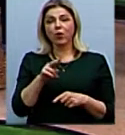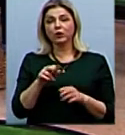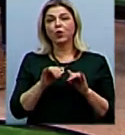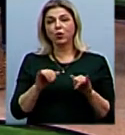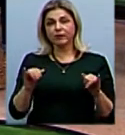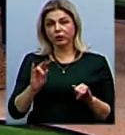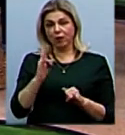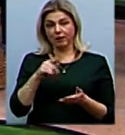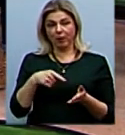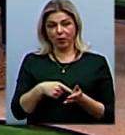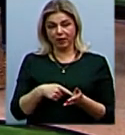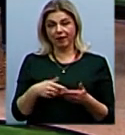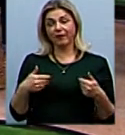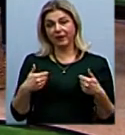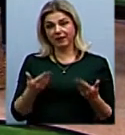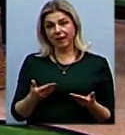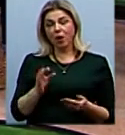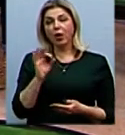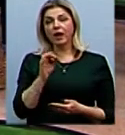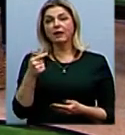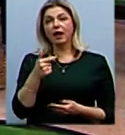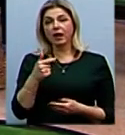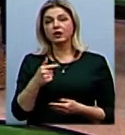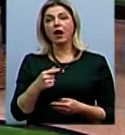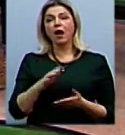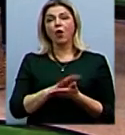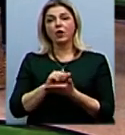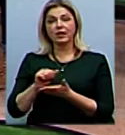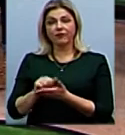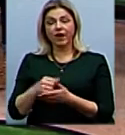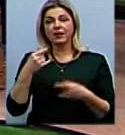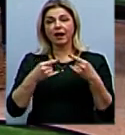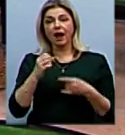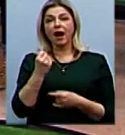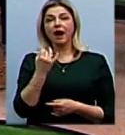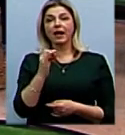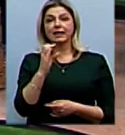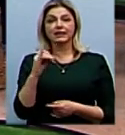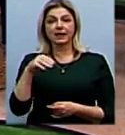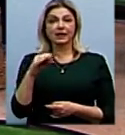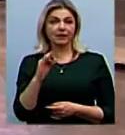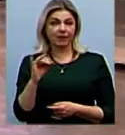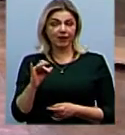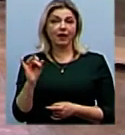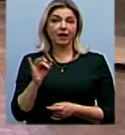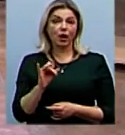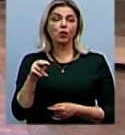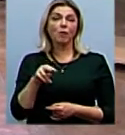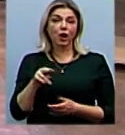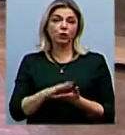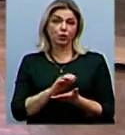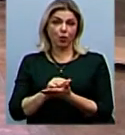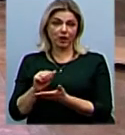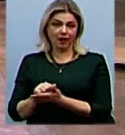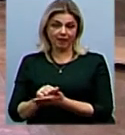Миколаєва». Вітаю. Олена Гарячева, власний кореспондент телеканалу ICTV. І Андрій Лохматов, журналіст широкого